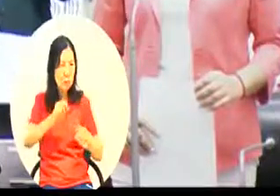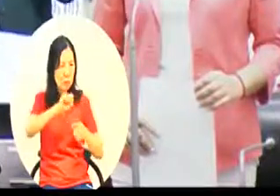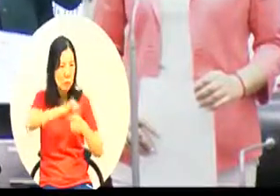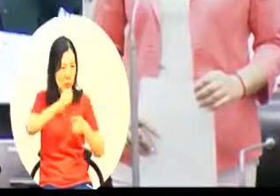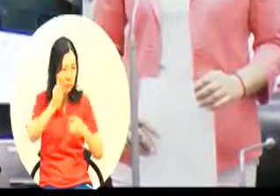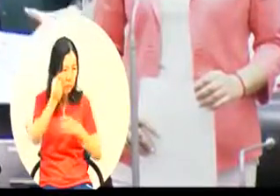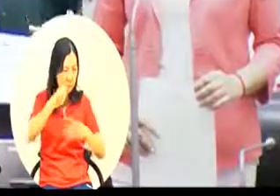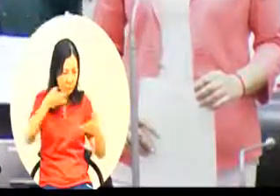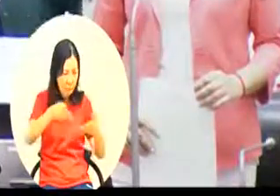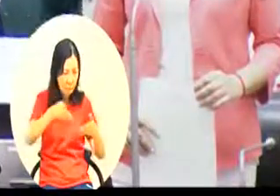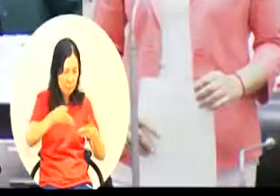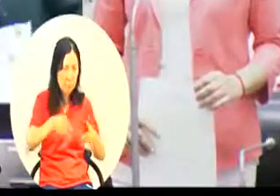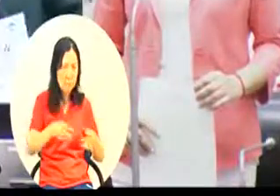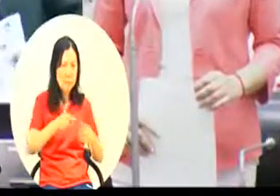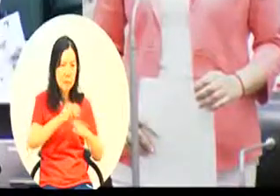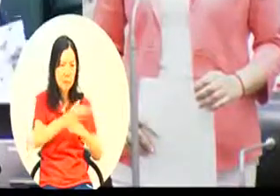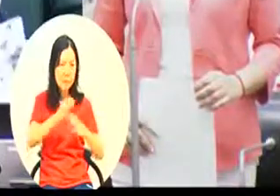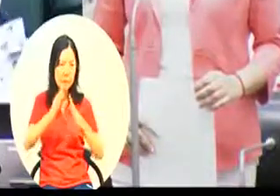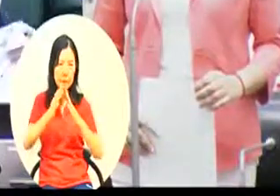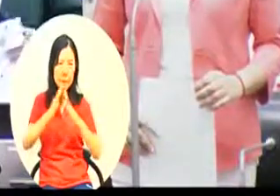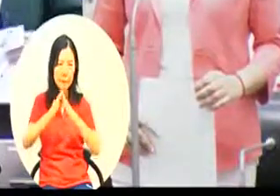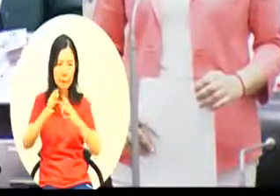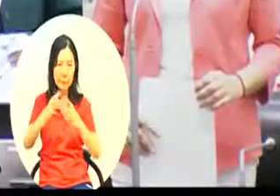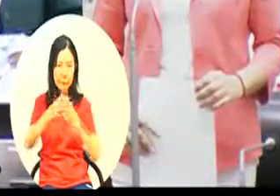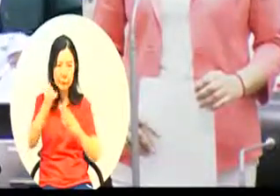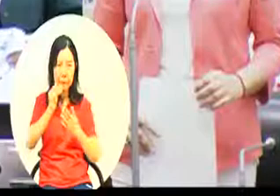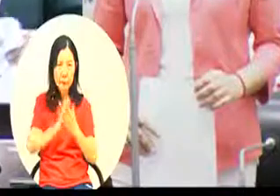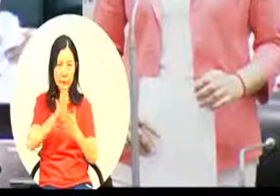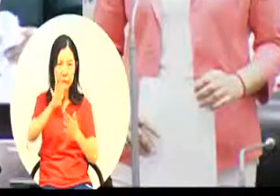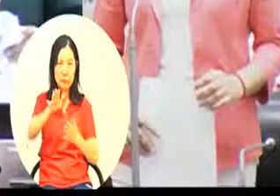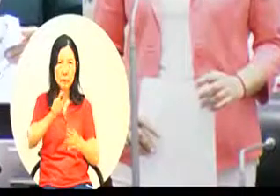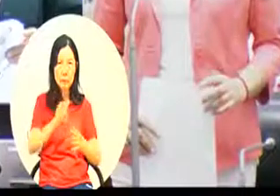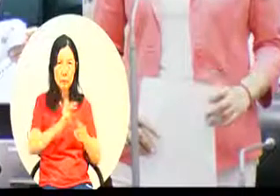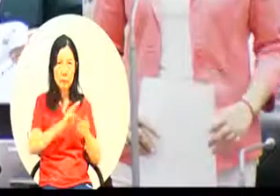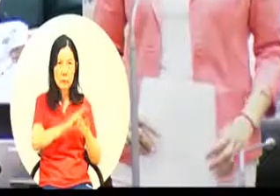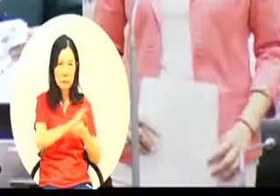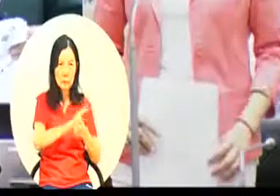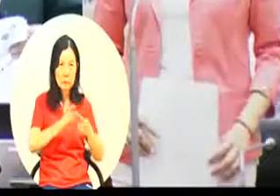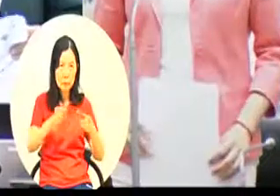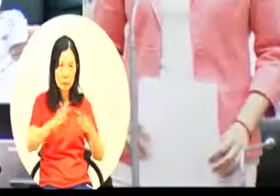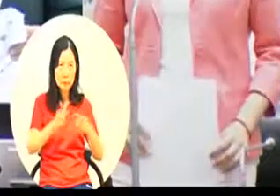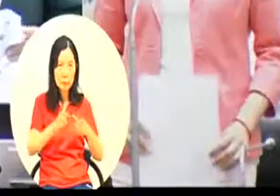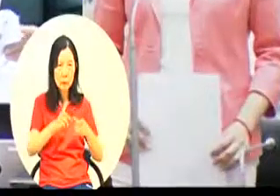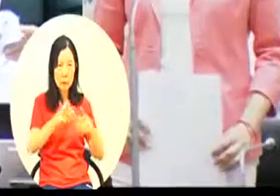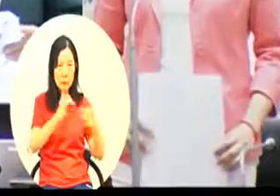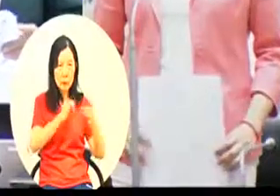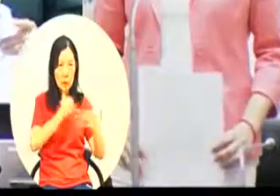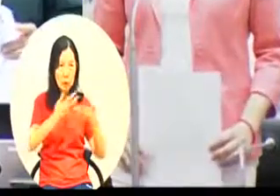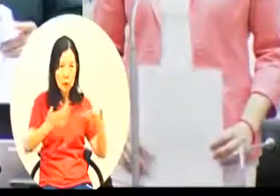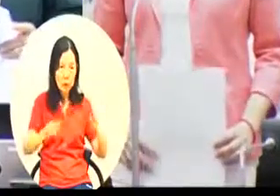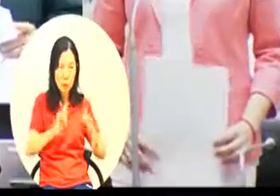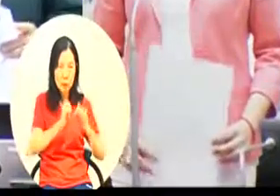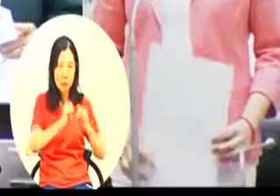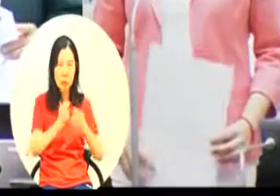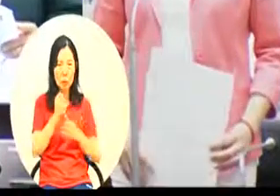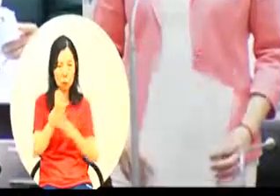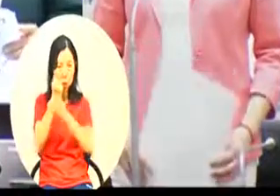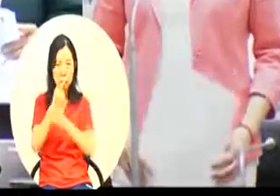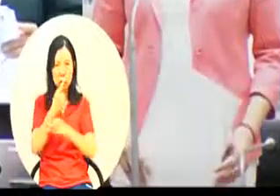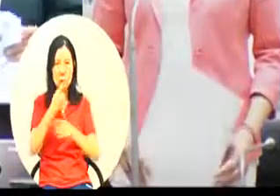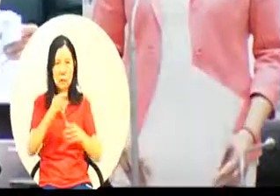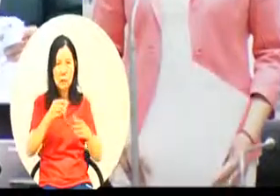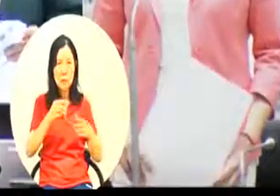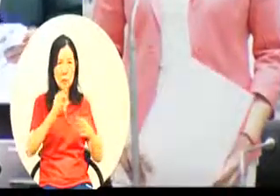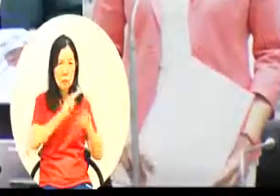少县市合并以来，那我在林园得到高度的支持，我对于林园的建设我都